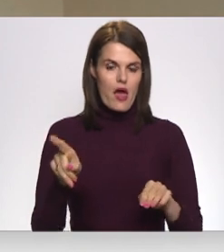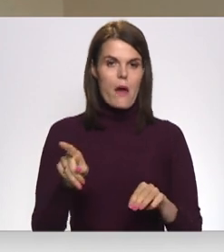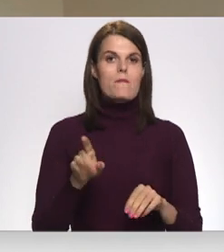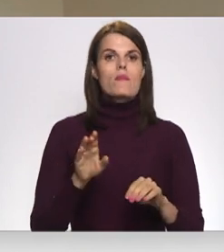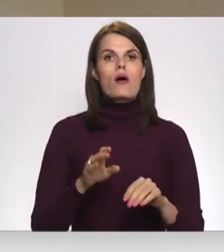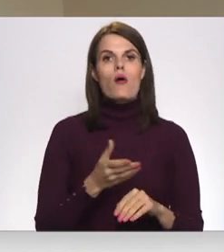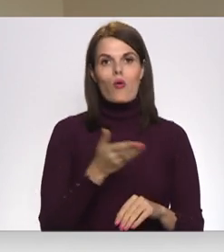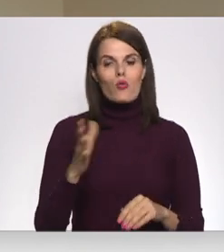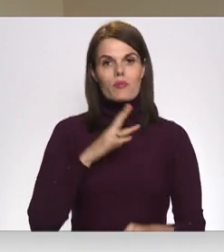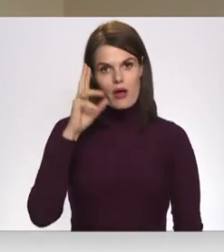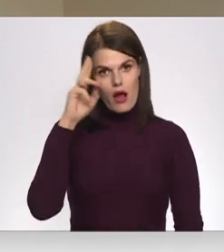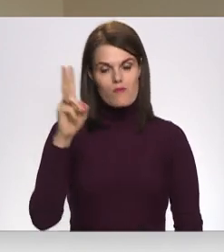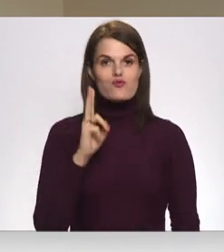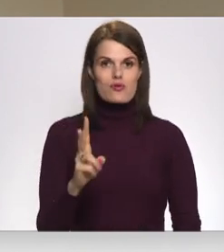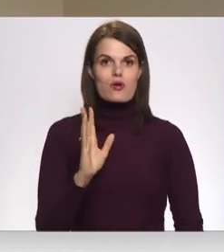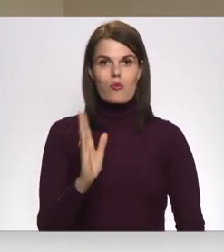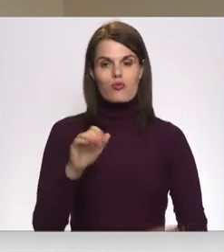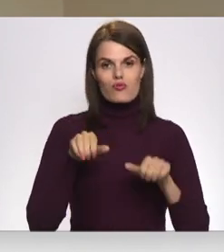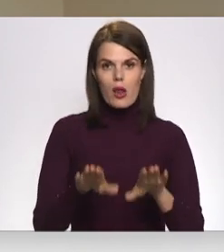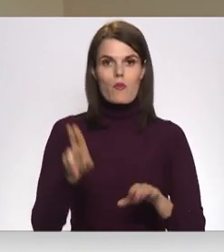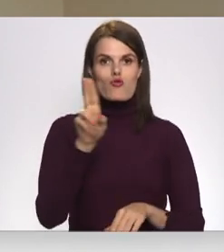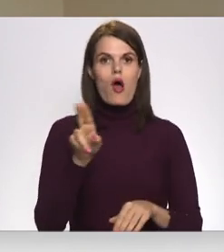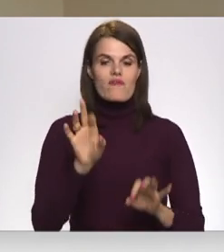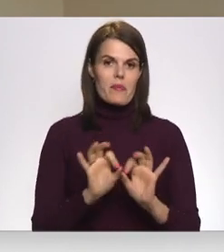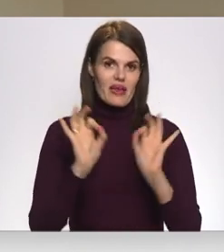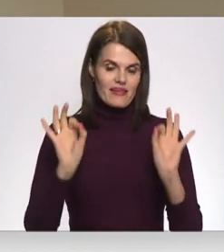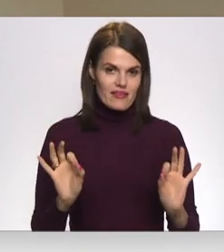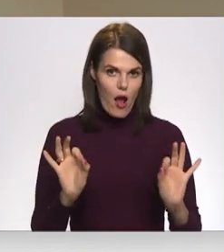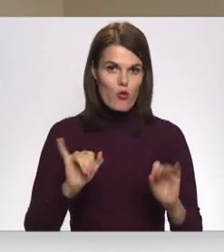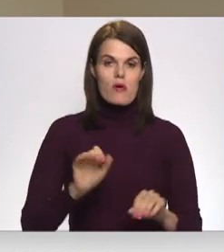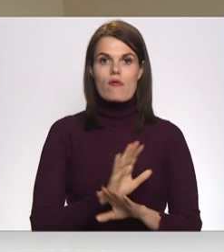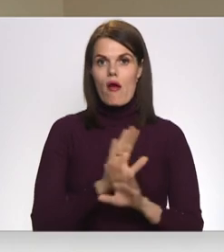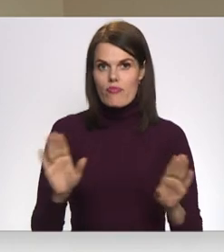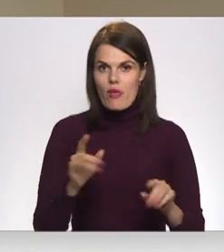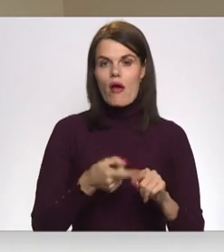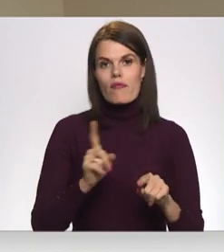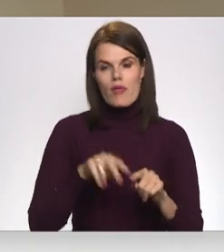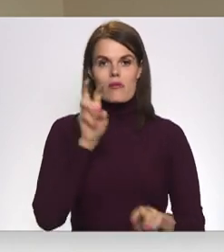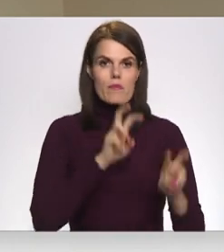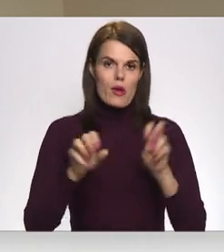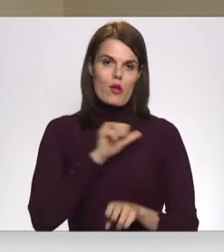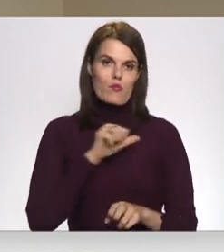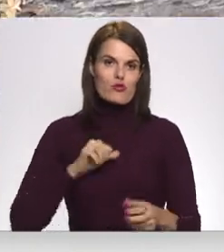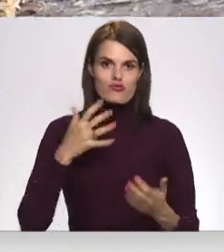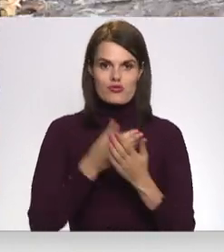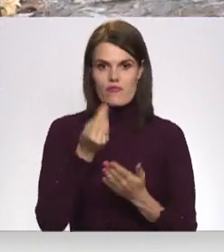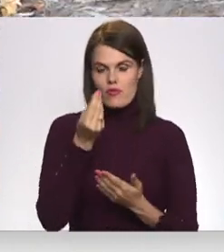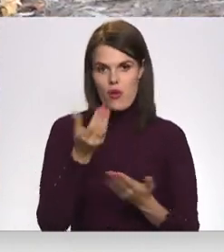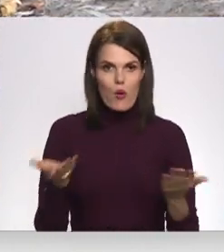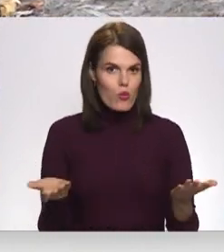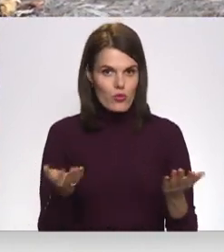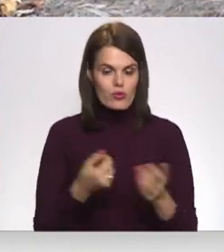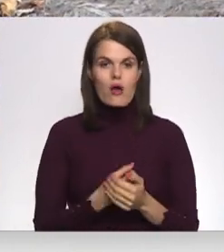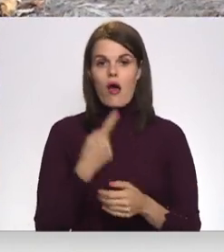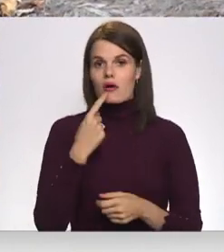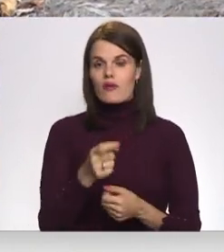kur tika apsolīts, ka tiks lemts novembra sākumā. Ja nē, tad meklēsim pašu savu finansējumu. Kā RTV